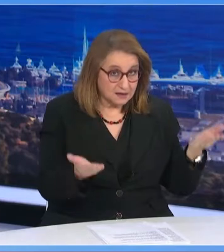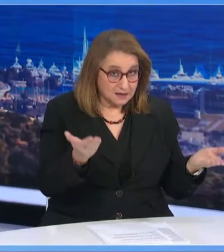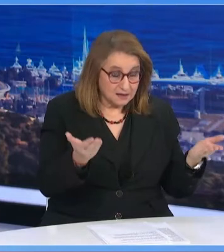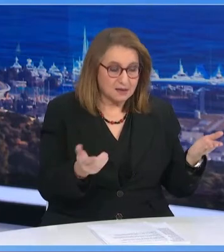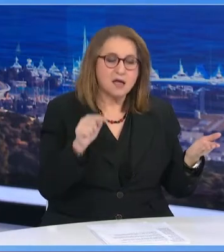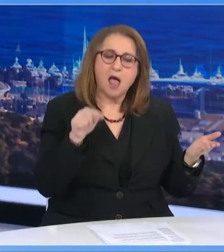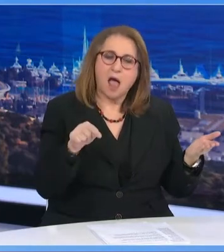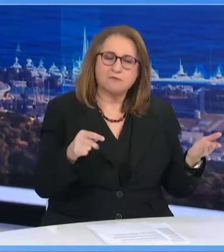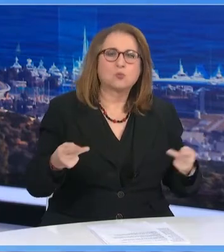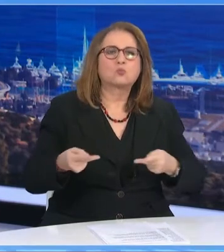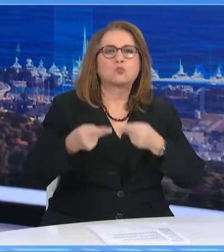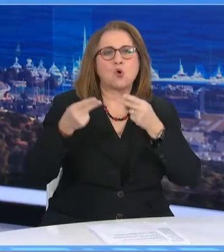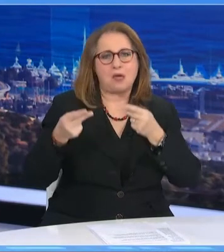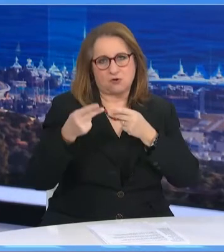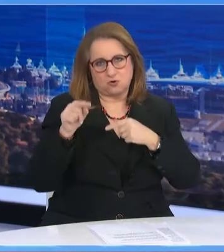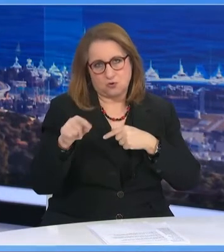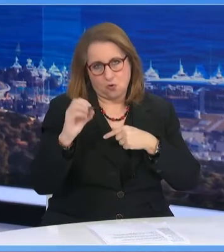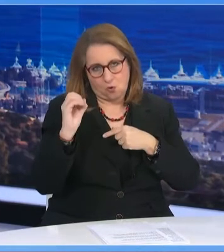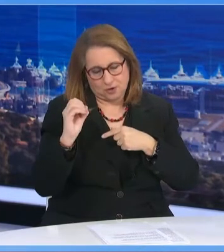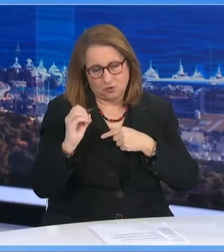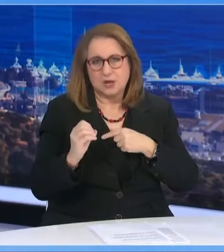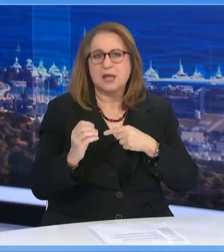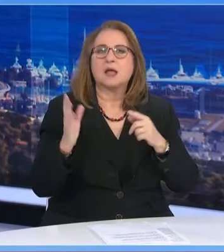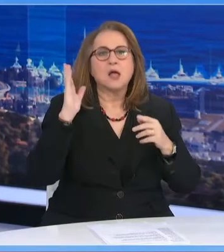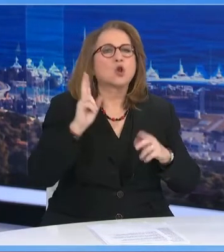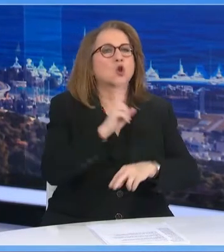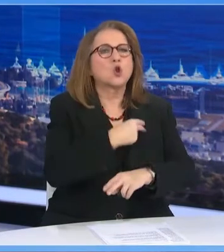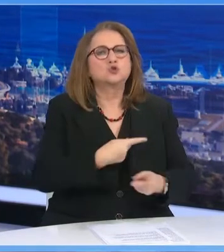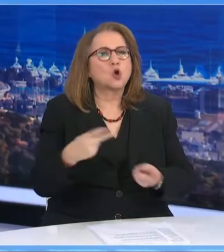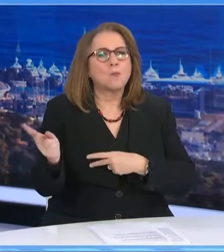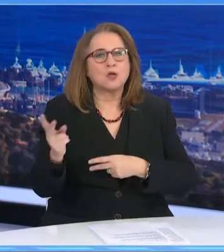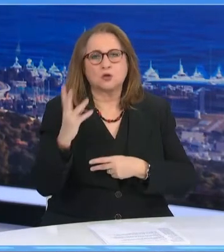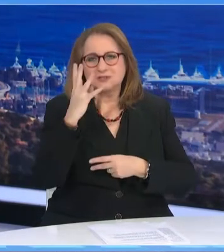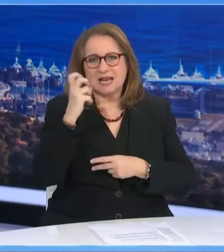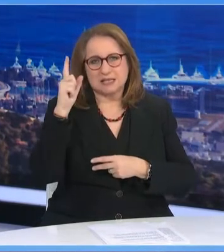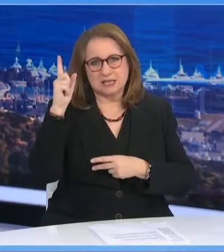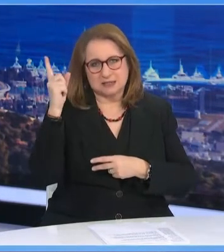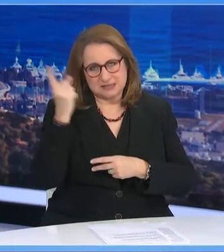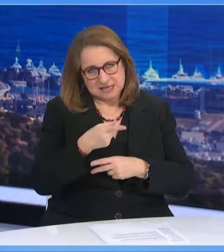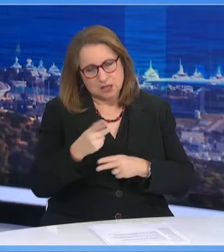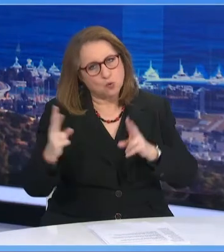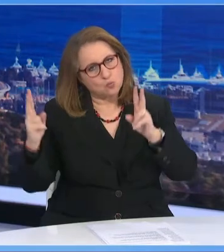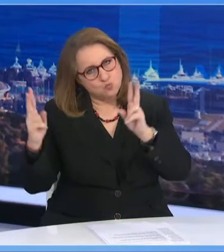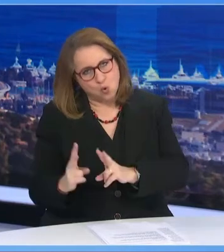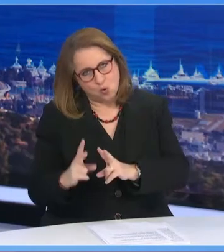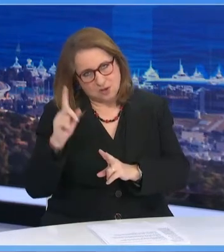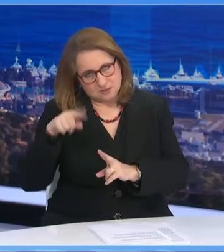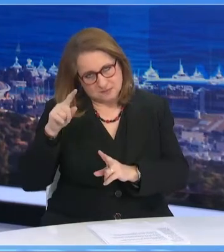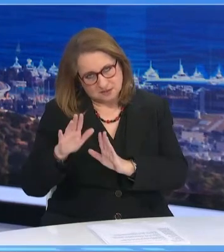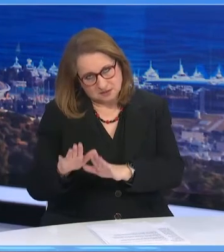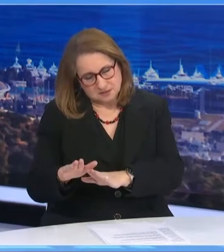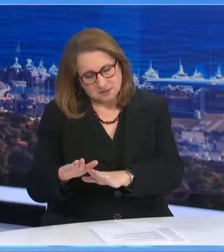είναι επίσης κατά 40% μικρότερη. Τα δεδομένα της θνησιμότητας ακόμη